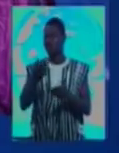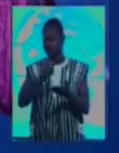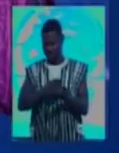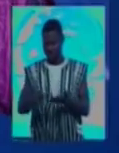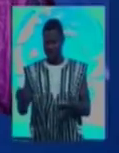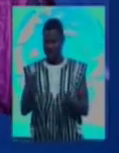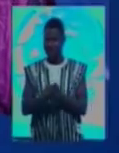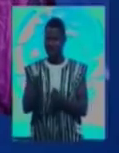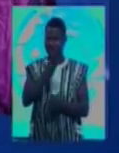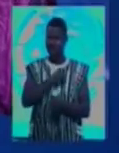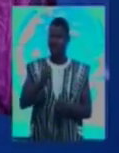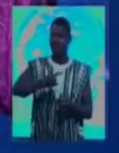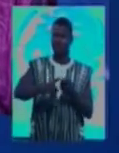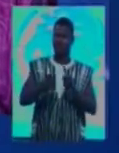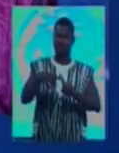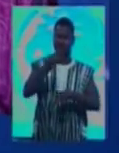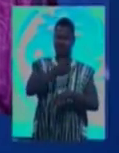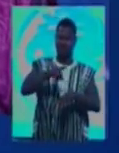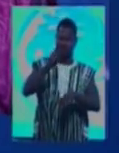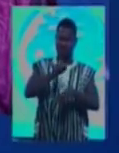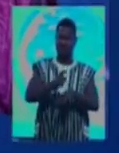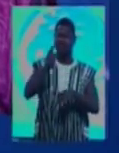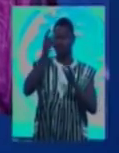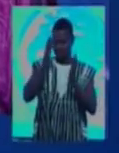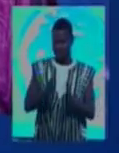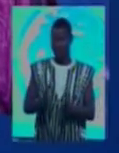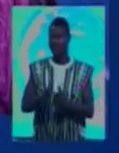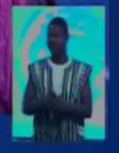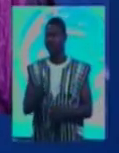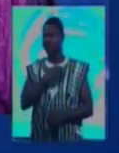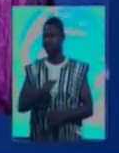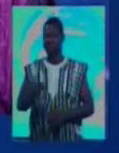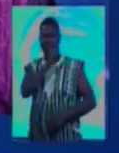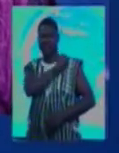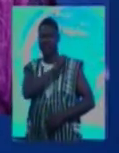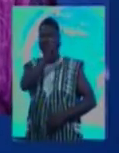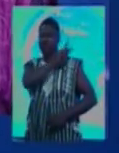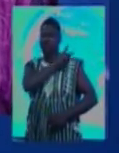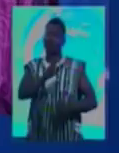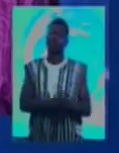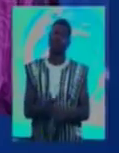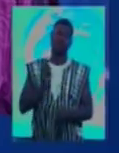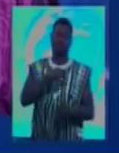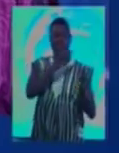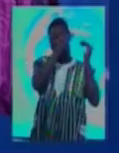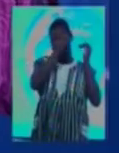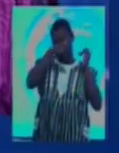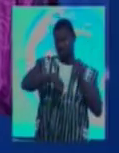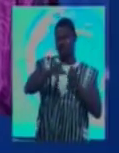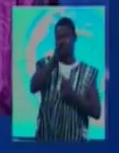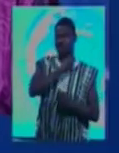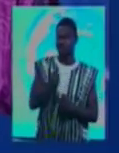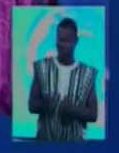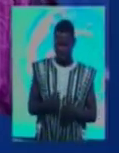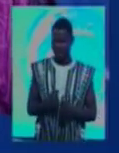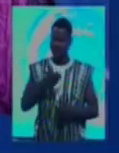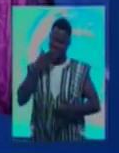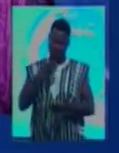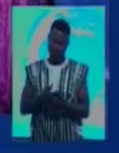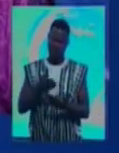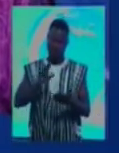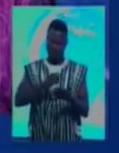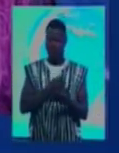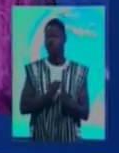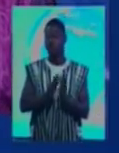est venu du Sénégal, avec Sophie Aïdikam. Et donc, on espère que des textes de bonne facture en